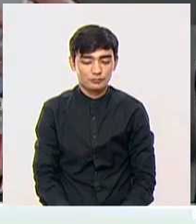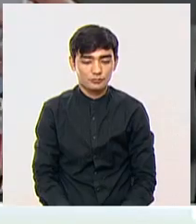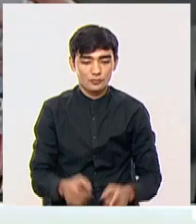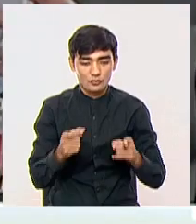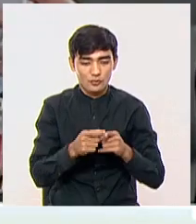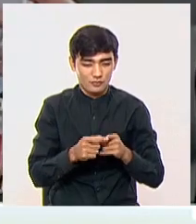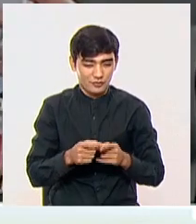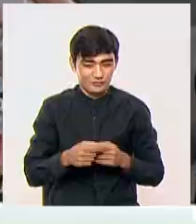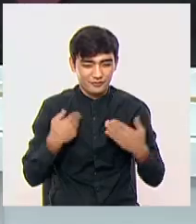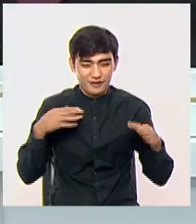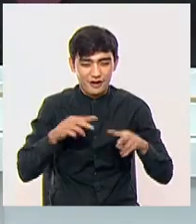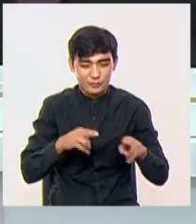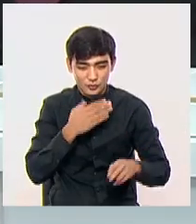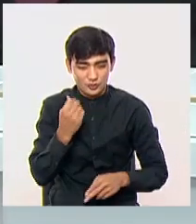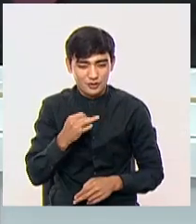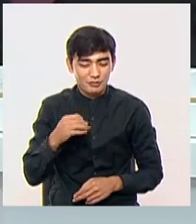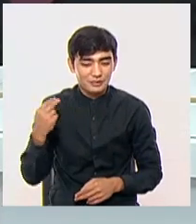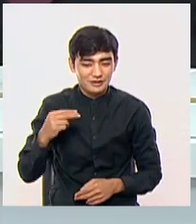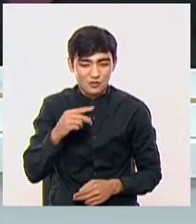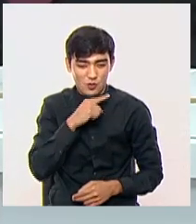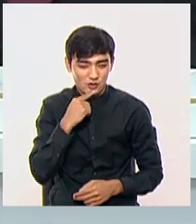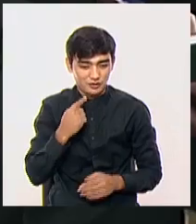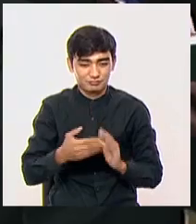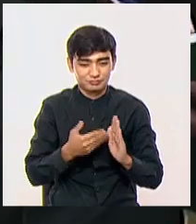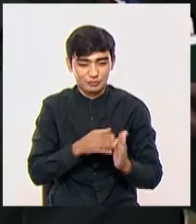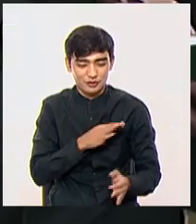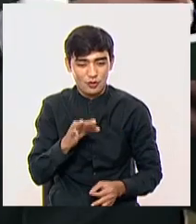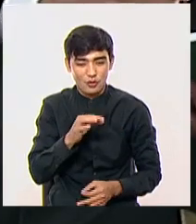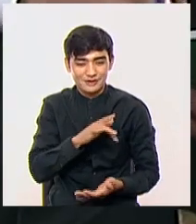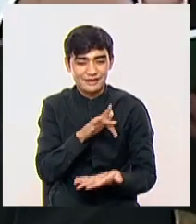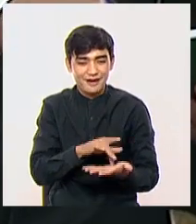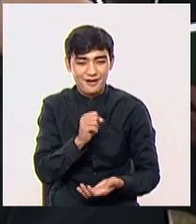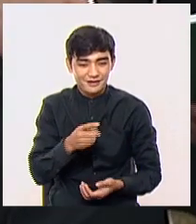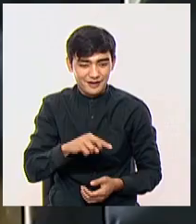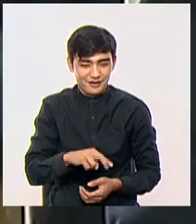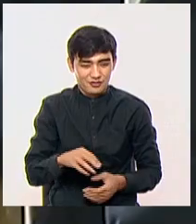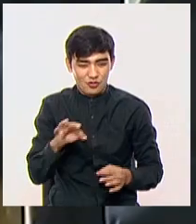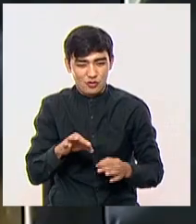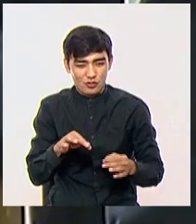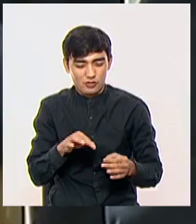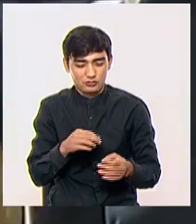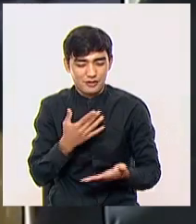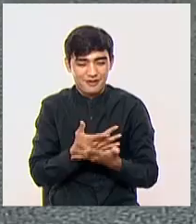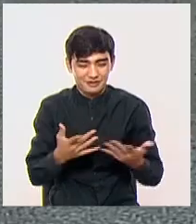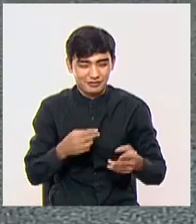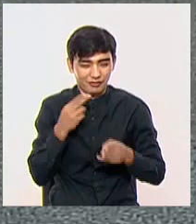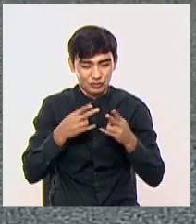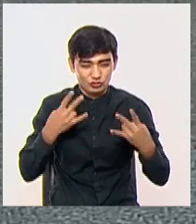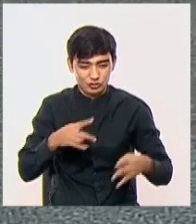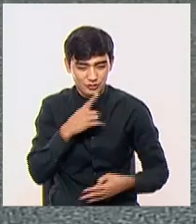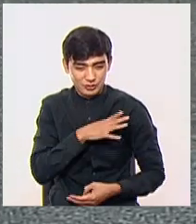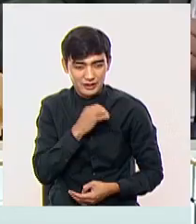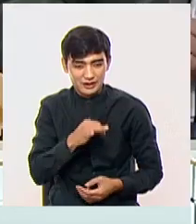Слово не воробей. Касым-Жомарт Токаев призвал Россию и страны Центральной Азии не допускать провокационных высказываний. Что